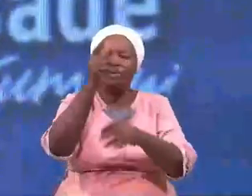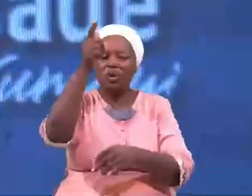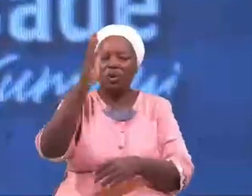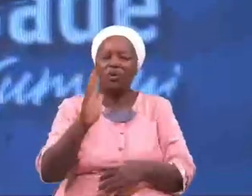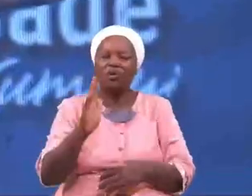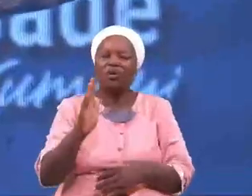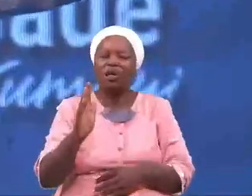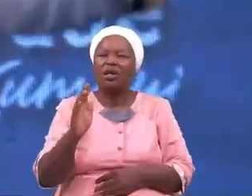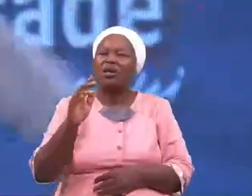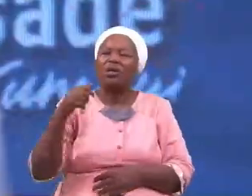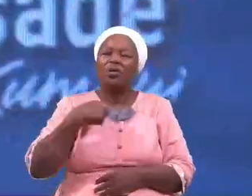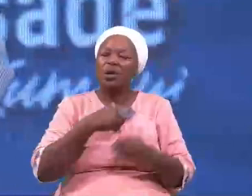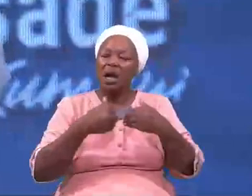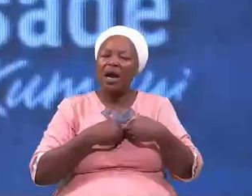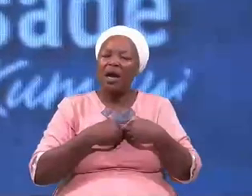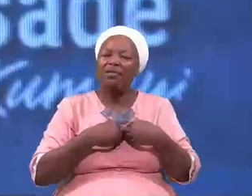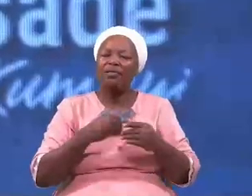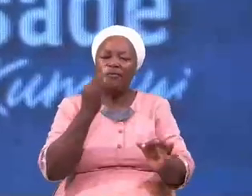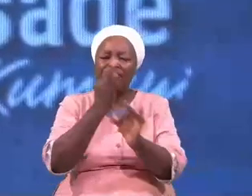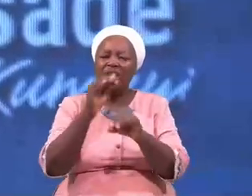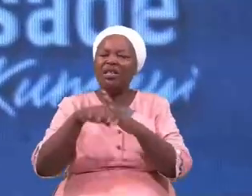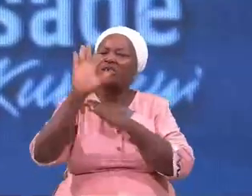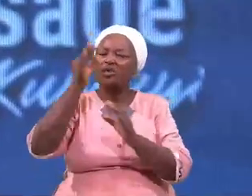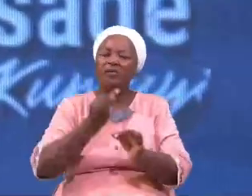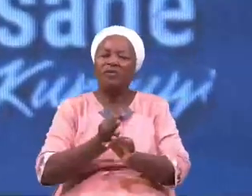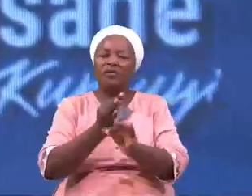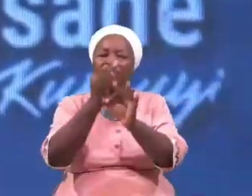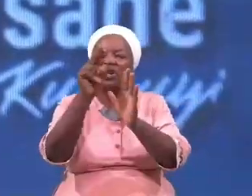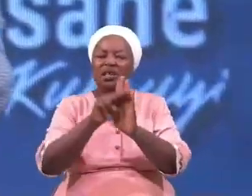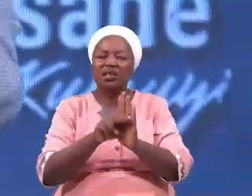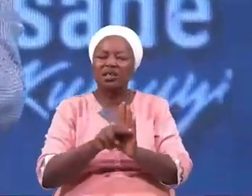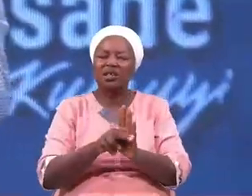fidèle. Nous avons la foi en ta fidélité.